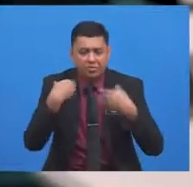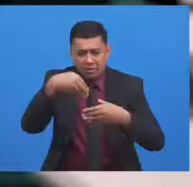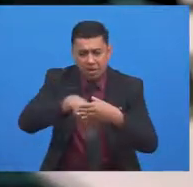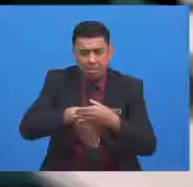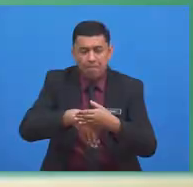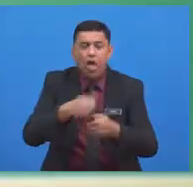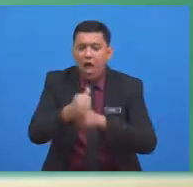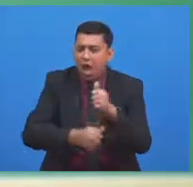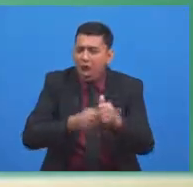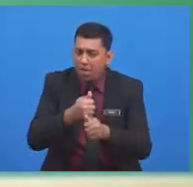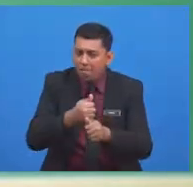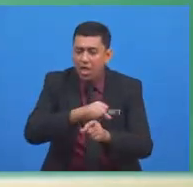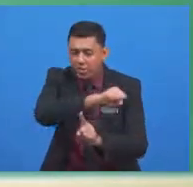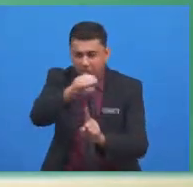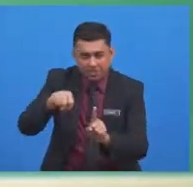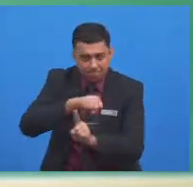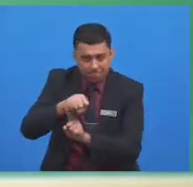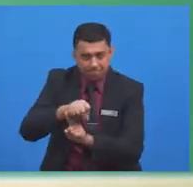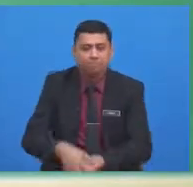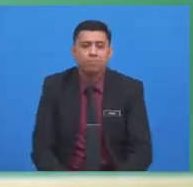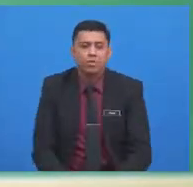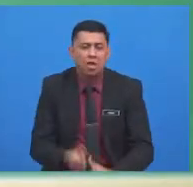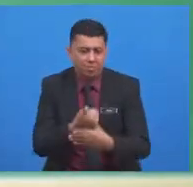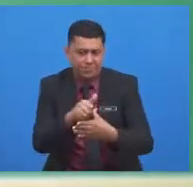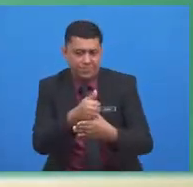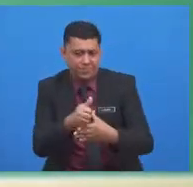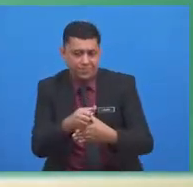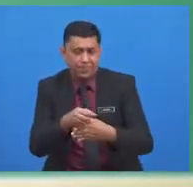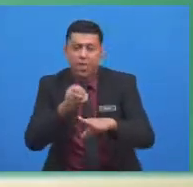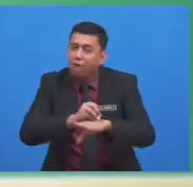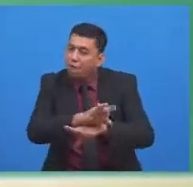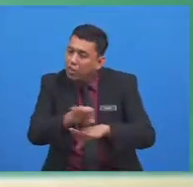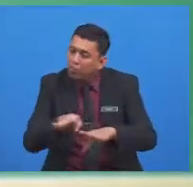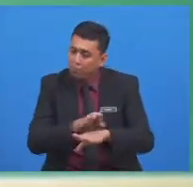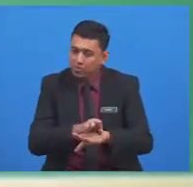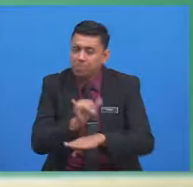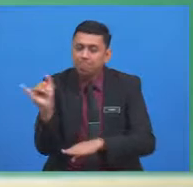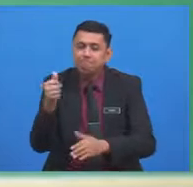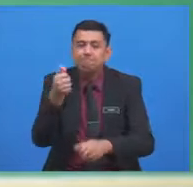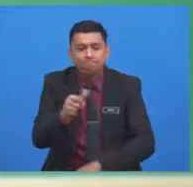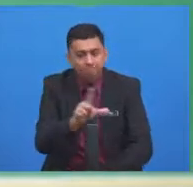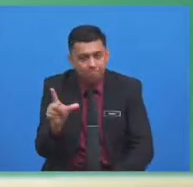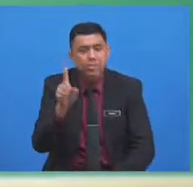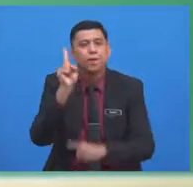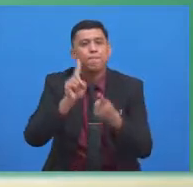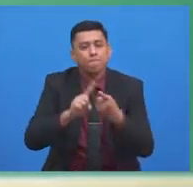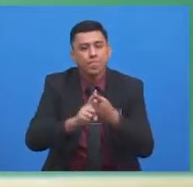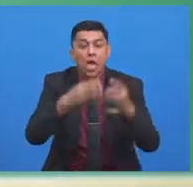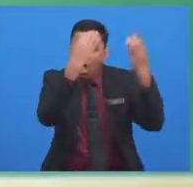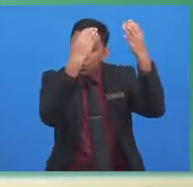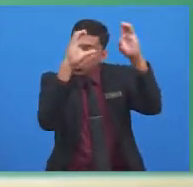sekitar. Antara faktor fizikal yang mempengaruhi luluh hawa ialah yang pertama,